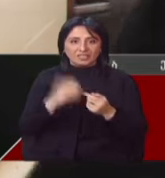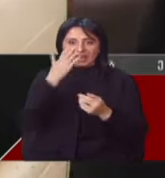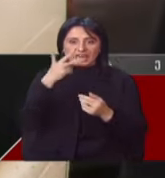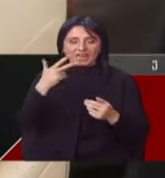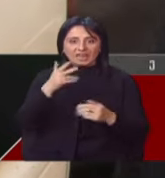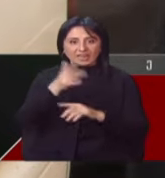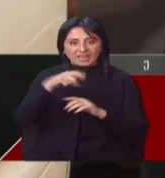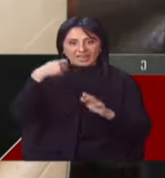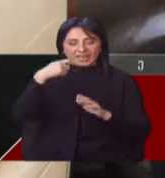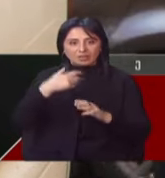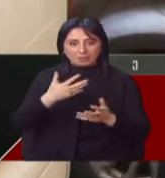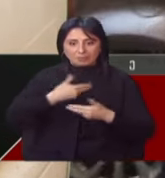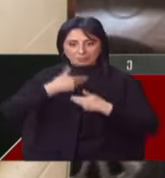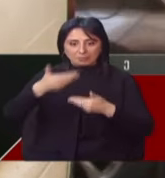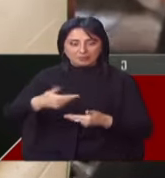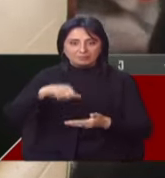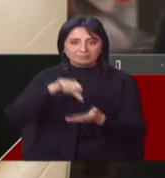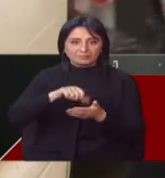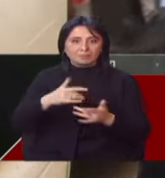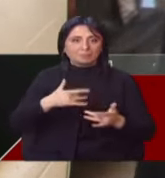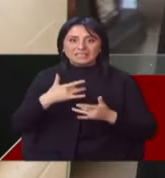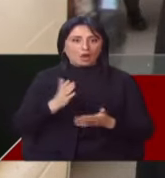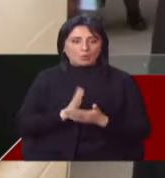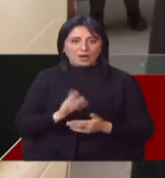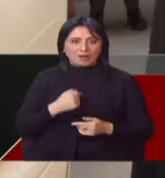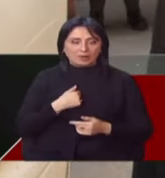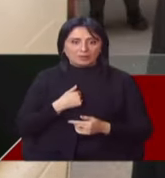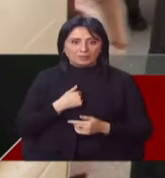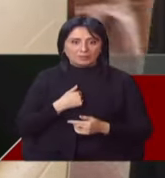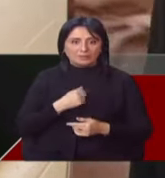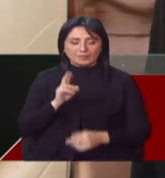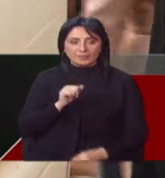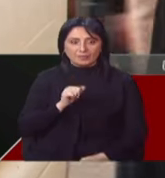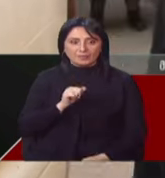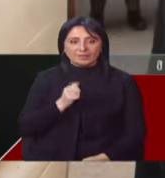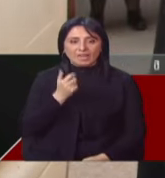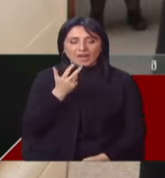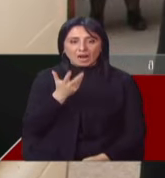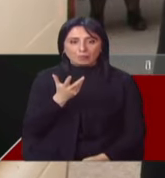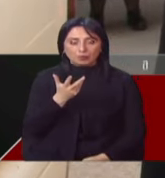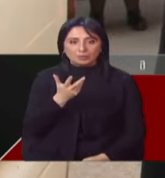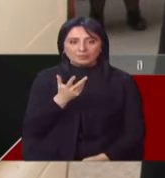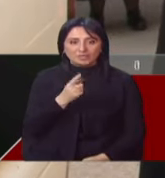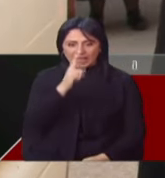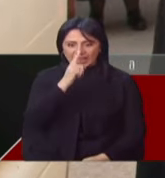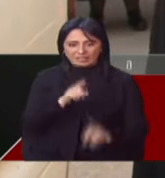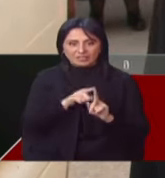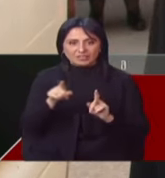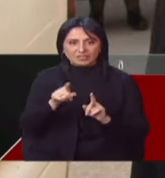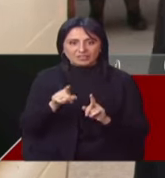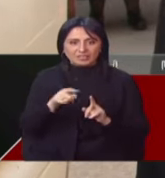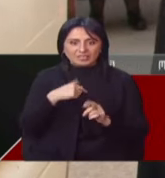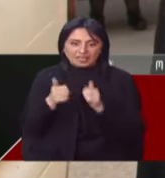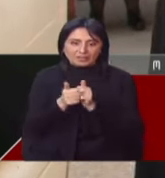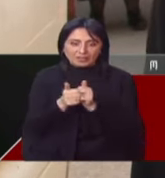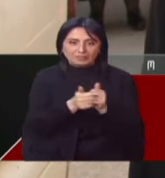ფილმში მიმიწვია, მსახიობი არა ვარ. და რამოდენიმე, ნუ ერთი თვის განმავლობაში მის